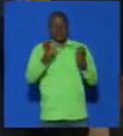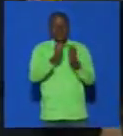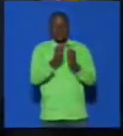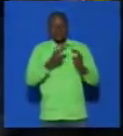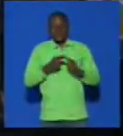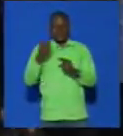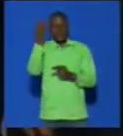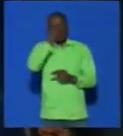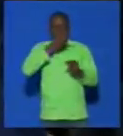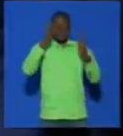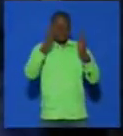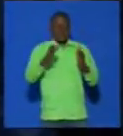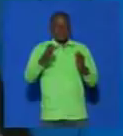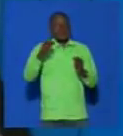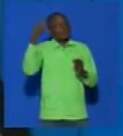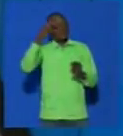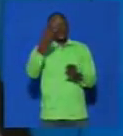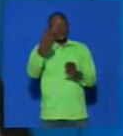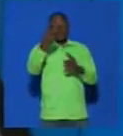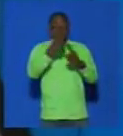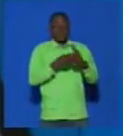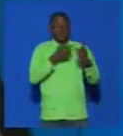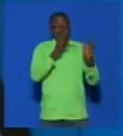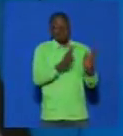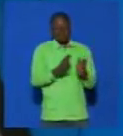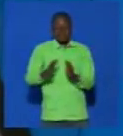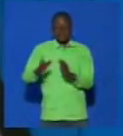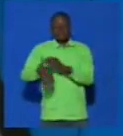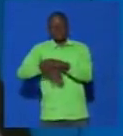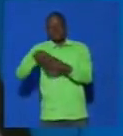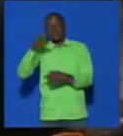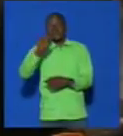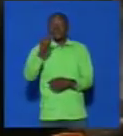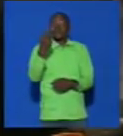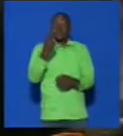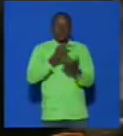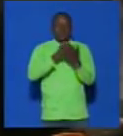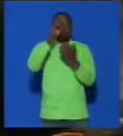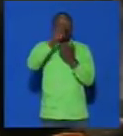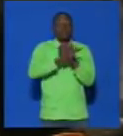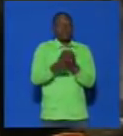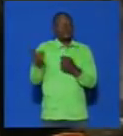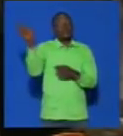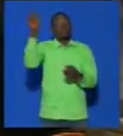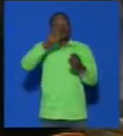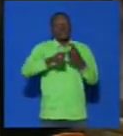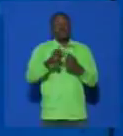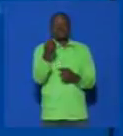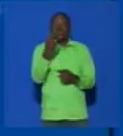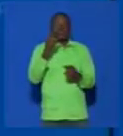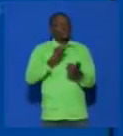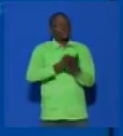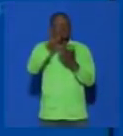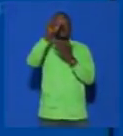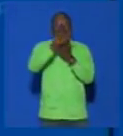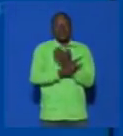si elle vote pour londres aura encore deux mois pour préparer sa sortie jusqu'au 22 mai s'ils votent contre tout se jouera jusqu'au 12 avril date couperet